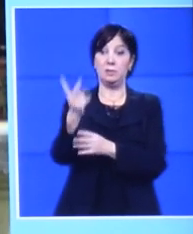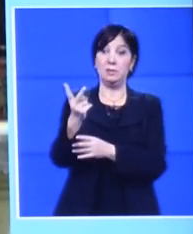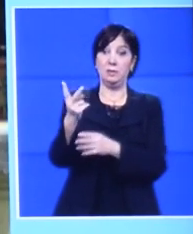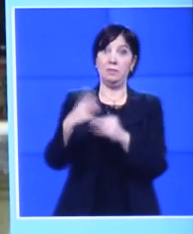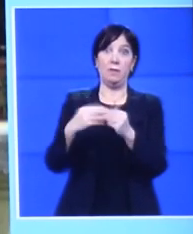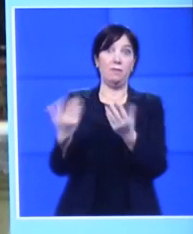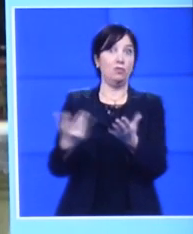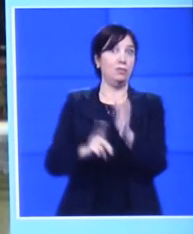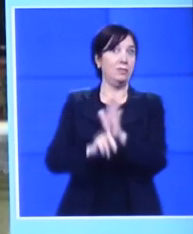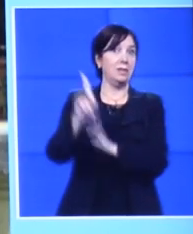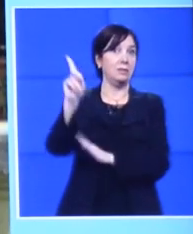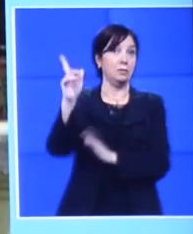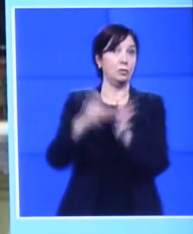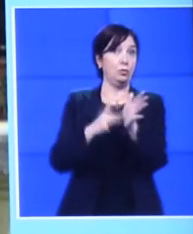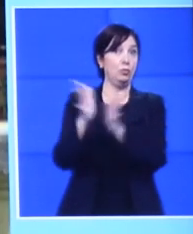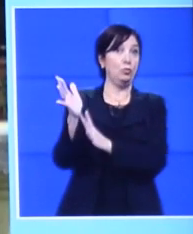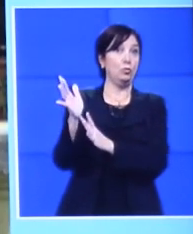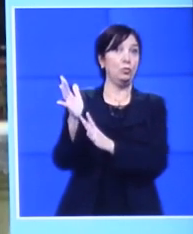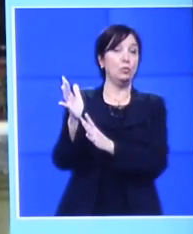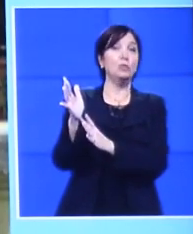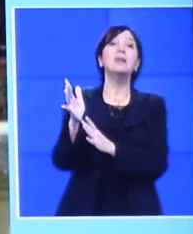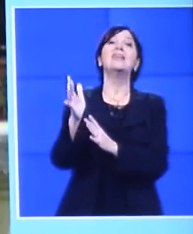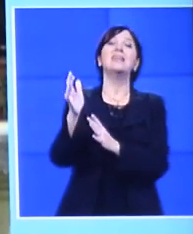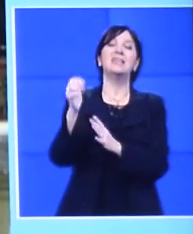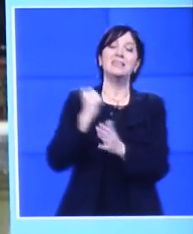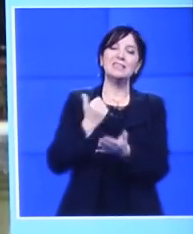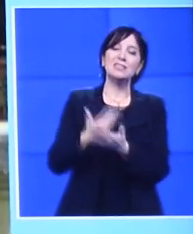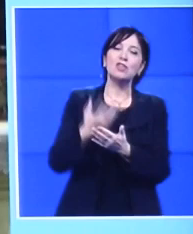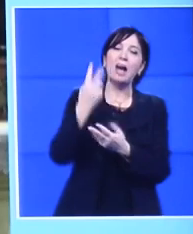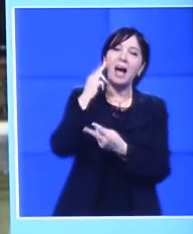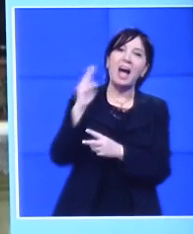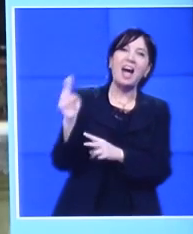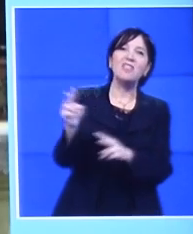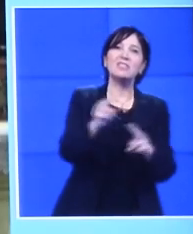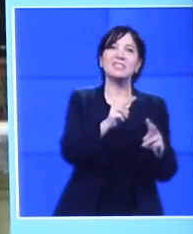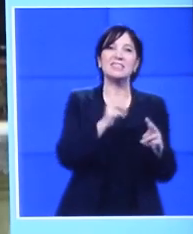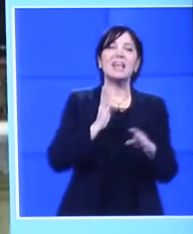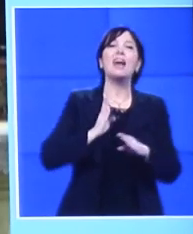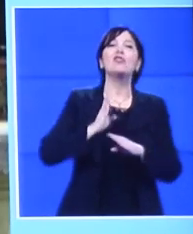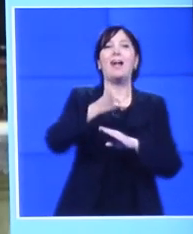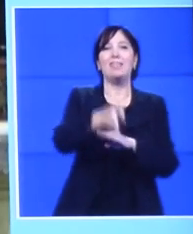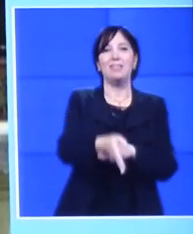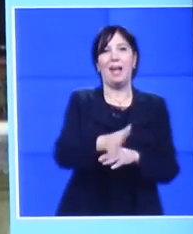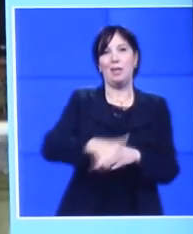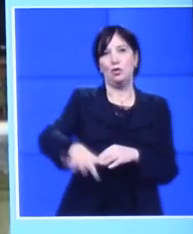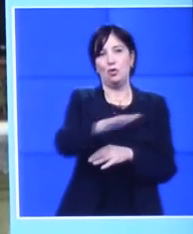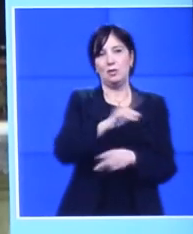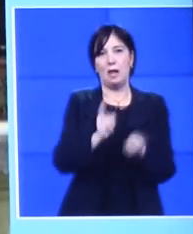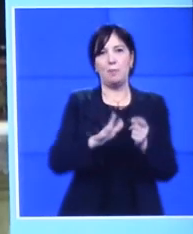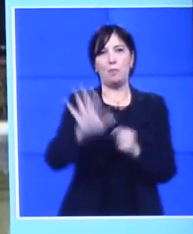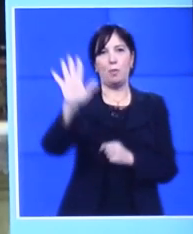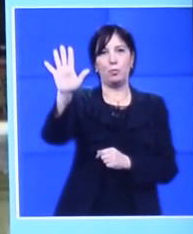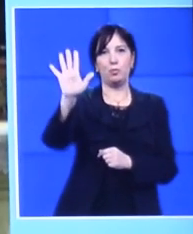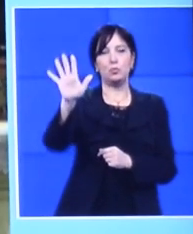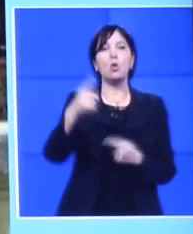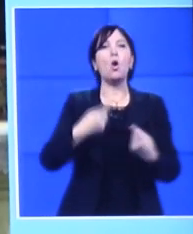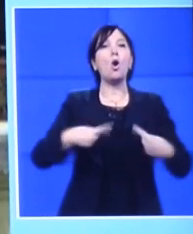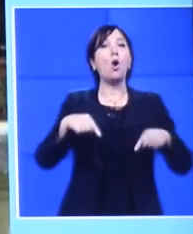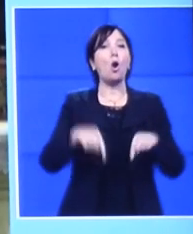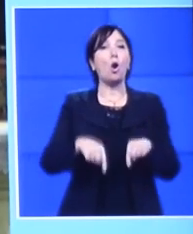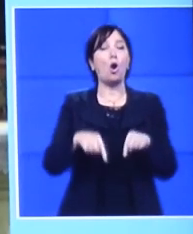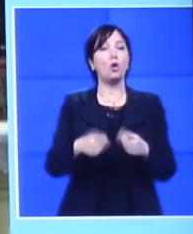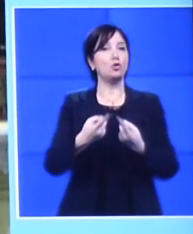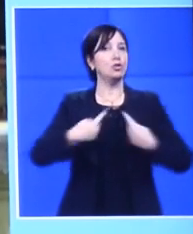Gesù: il Signore ha visitato il suo popolo. E oggi noi